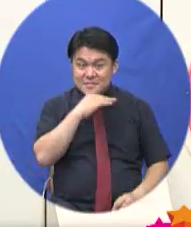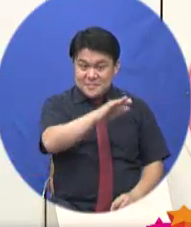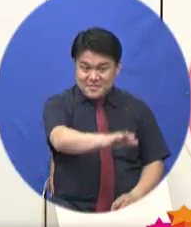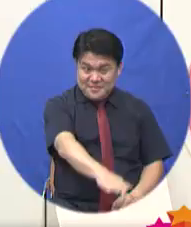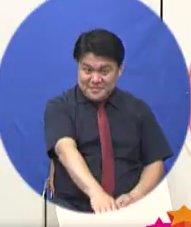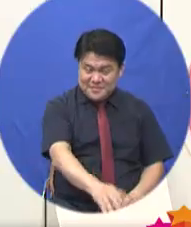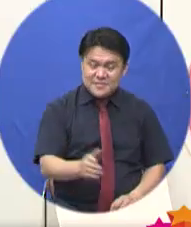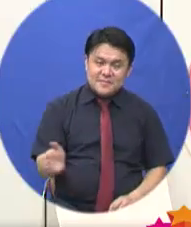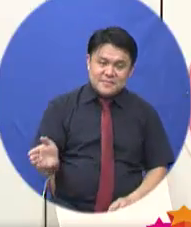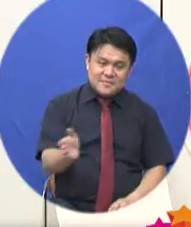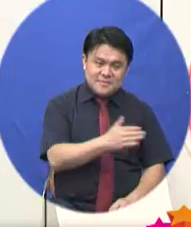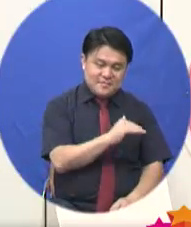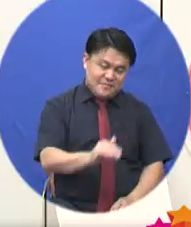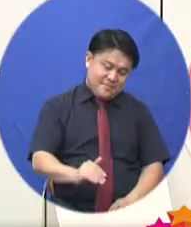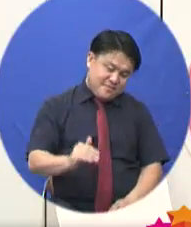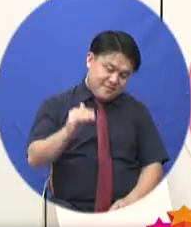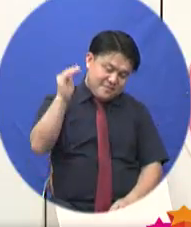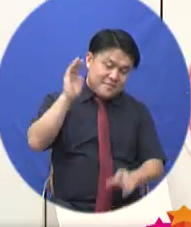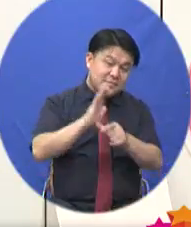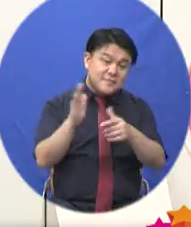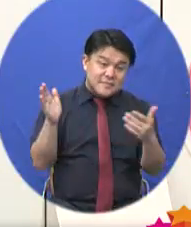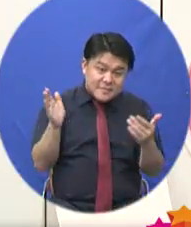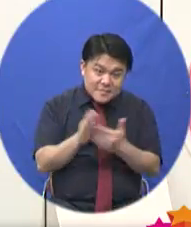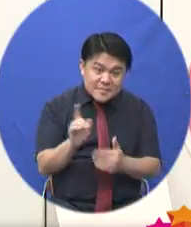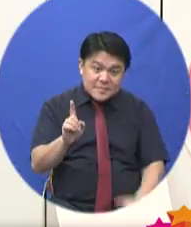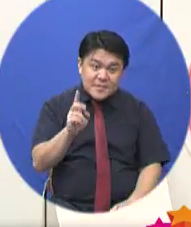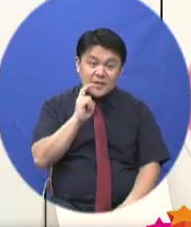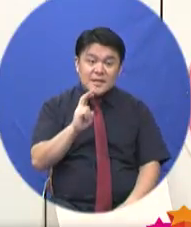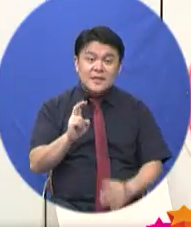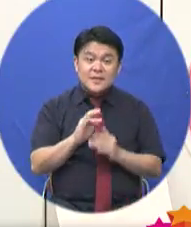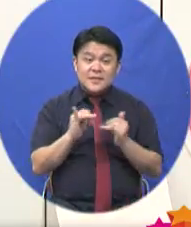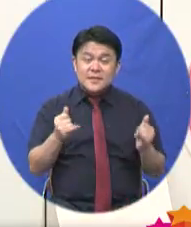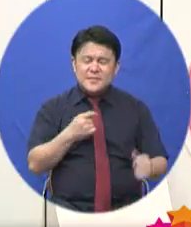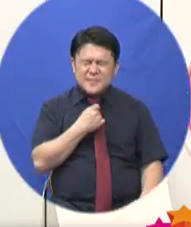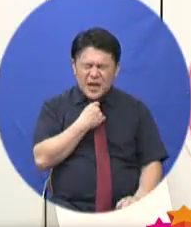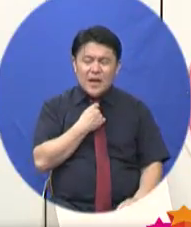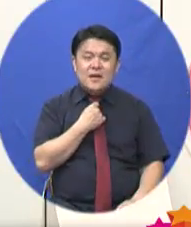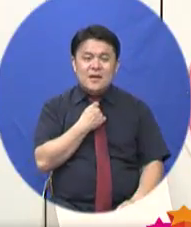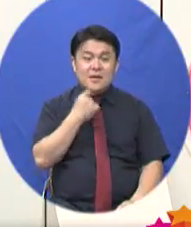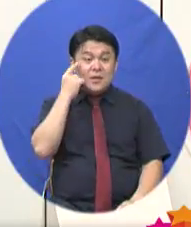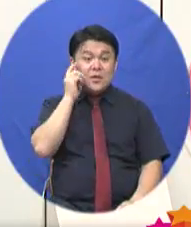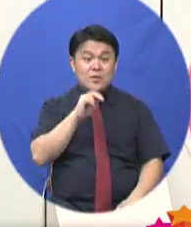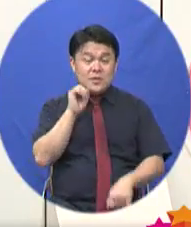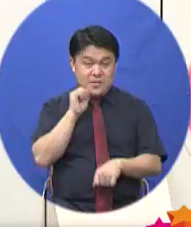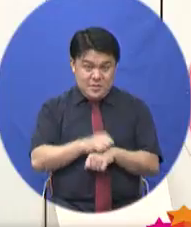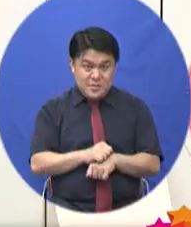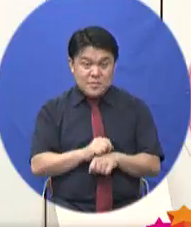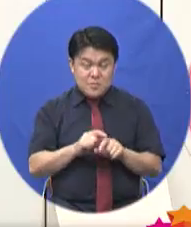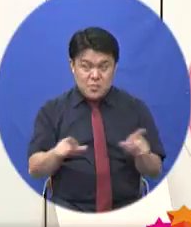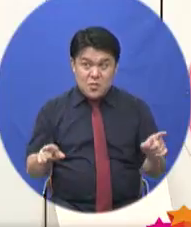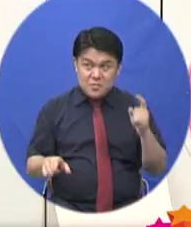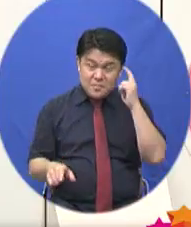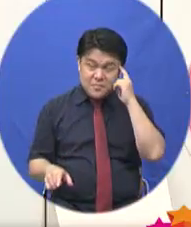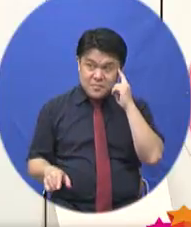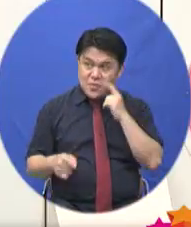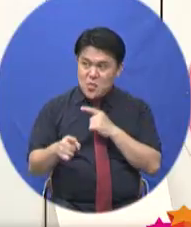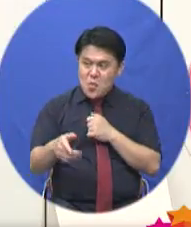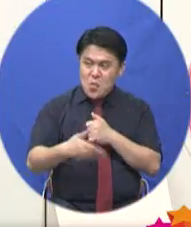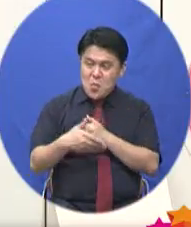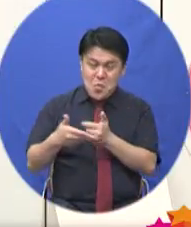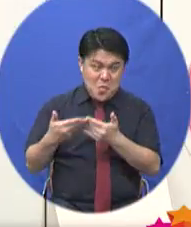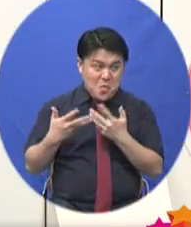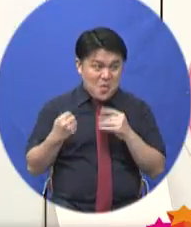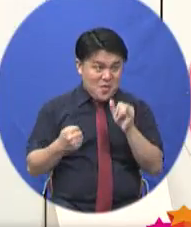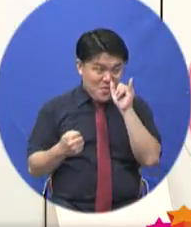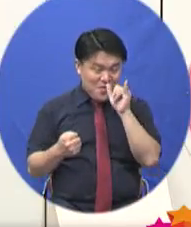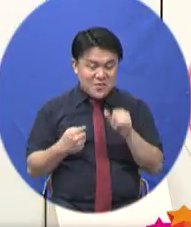어려서부터 네. 또 성장할 때까지도 가수 한번 됐으면 노래를 좀 잘하시는 경우 네. 남들이 전부 남들 앞에서